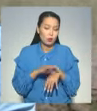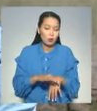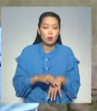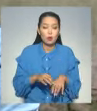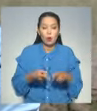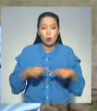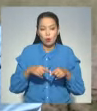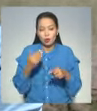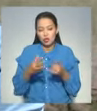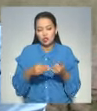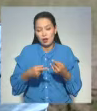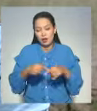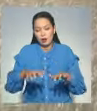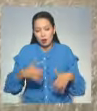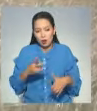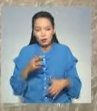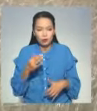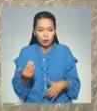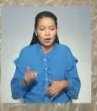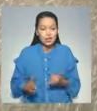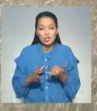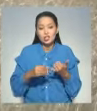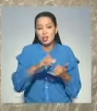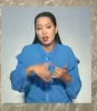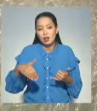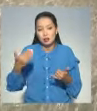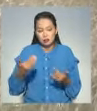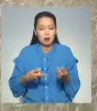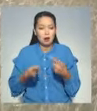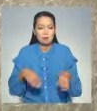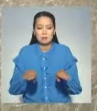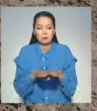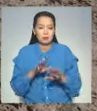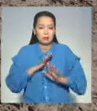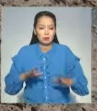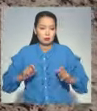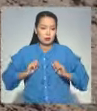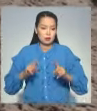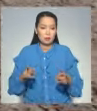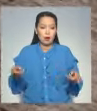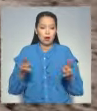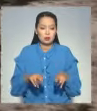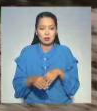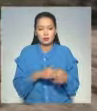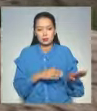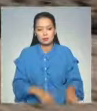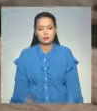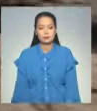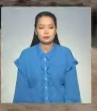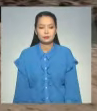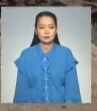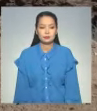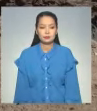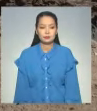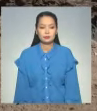органдар жерді қайтарып алды, бірақ кәсіпкер қазған шұңқырларды жаппай кетіпті. Өзгеріс Қонар, Арман Екеуіп, Астана